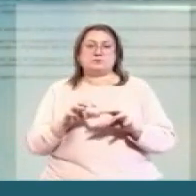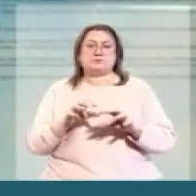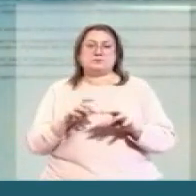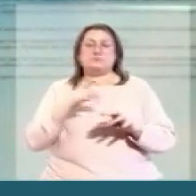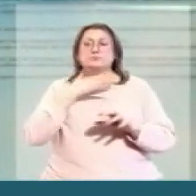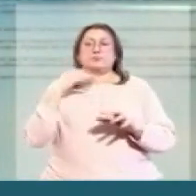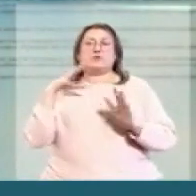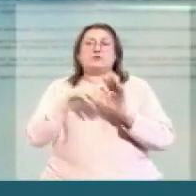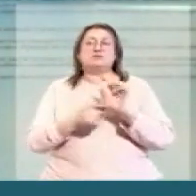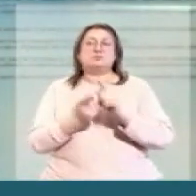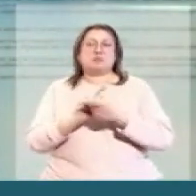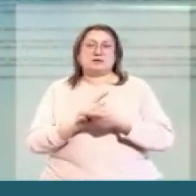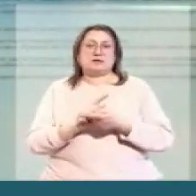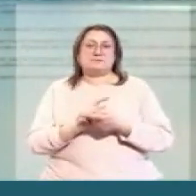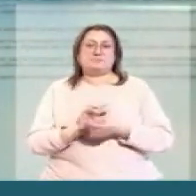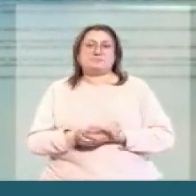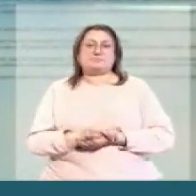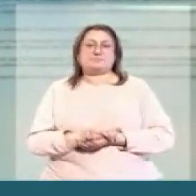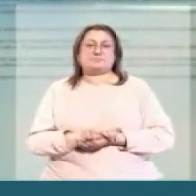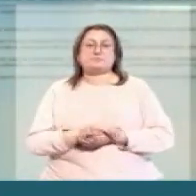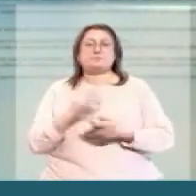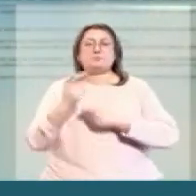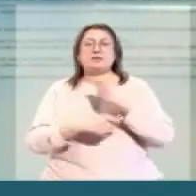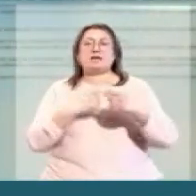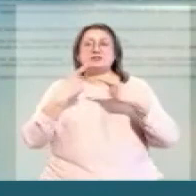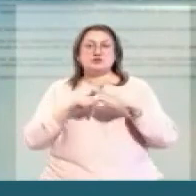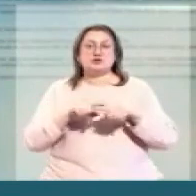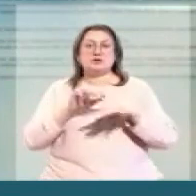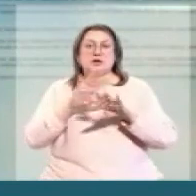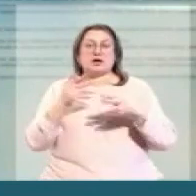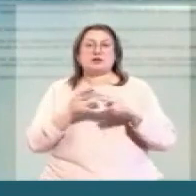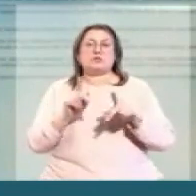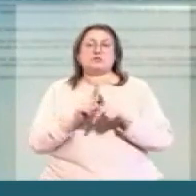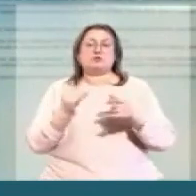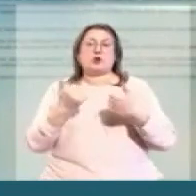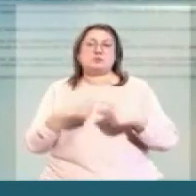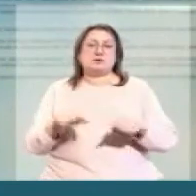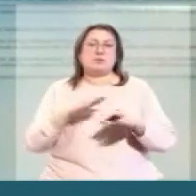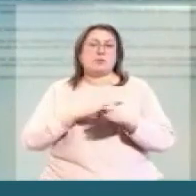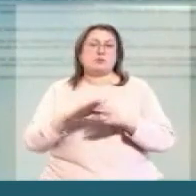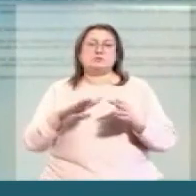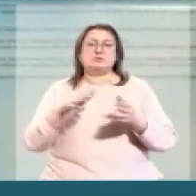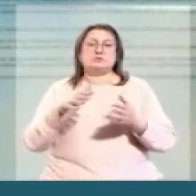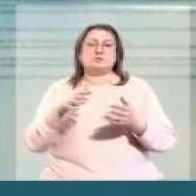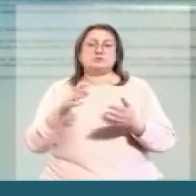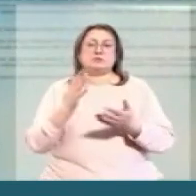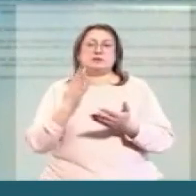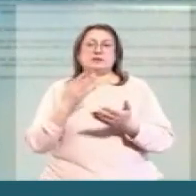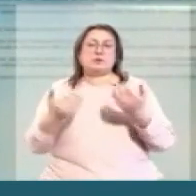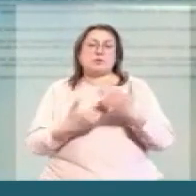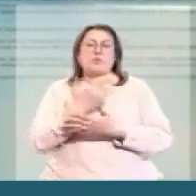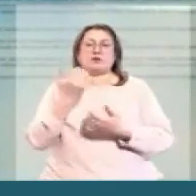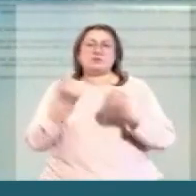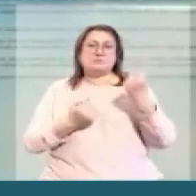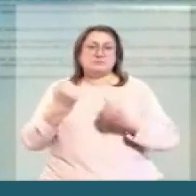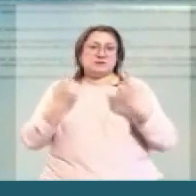много изменений. По материально-техническому оснащению тоже сейчас у нас комитетом полностью оснащается новая техника,